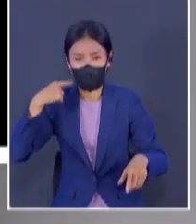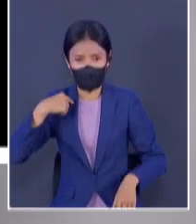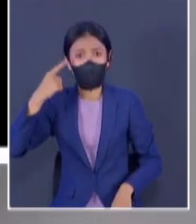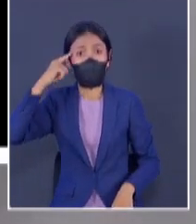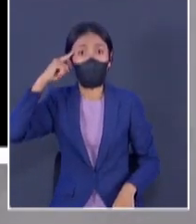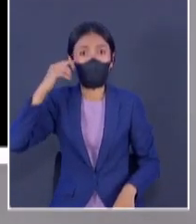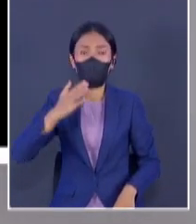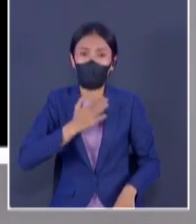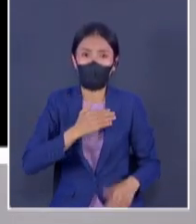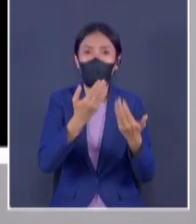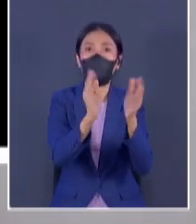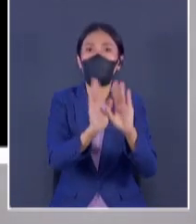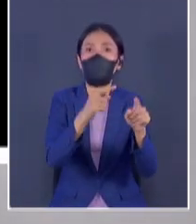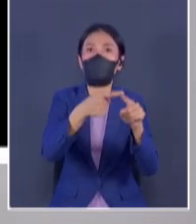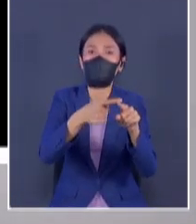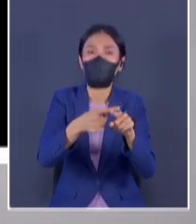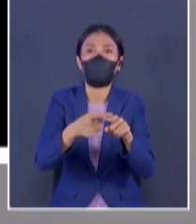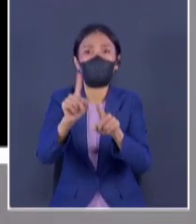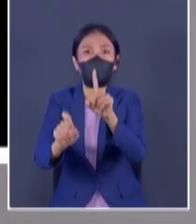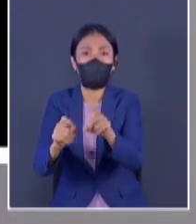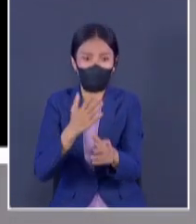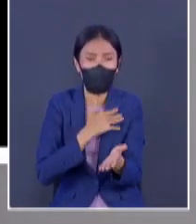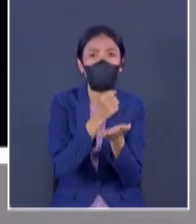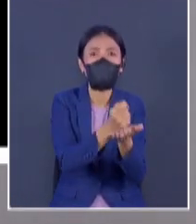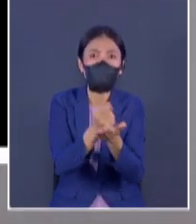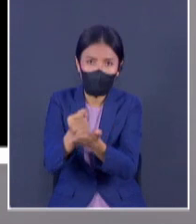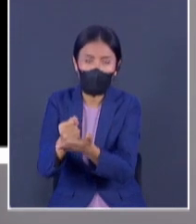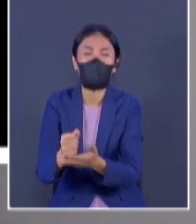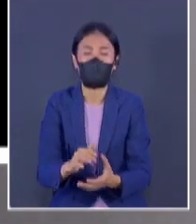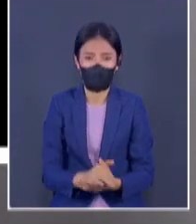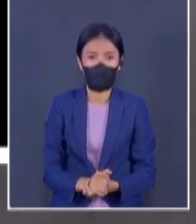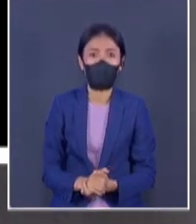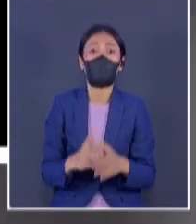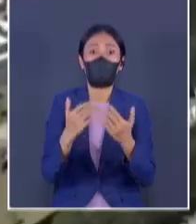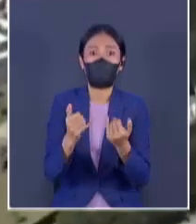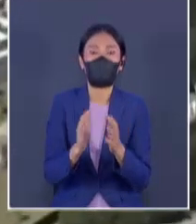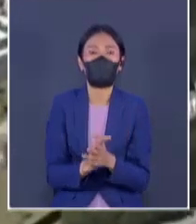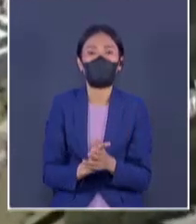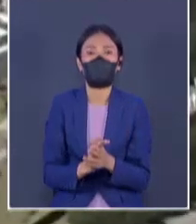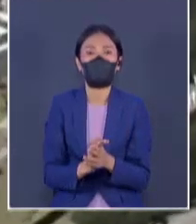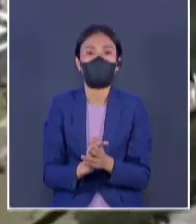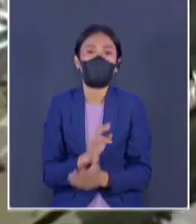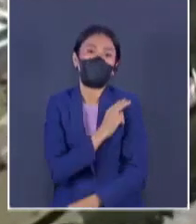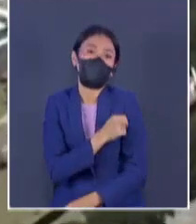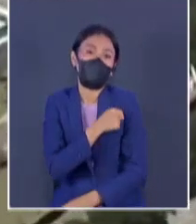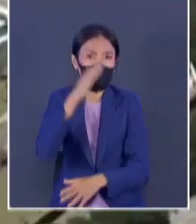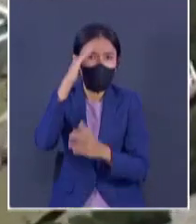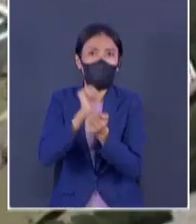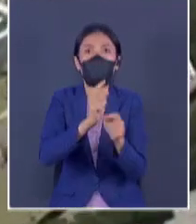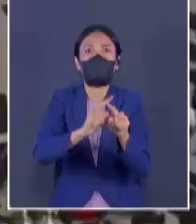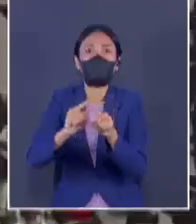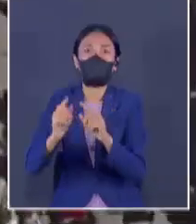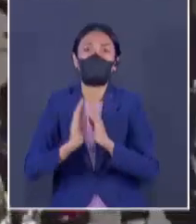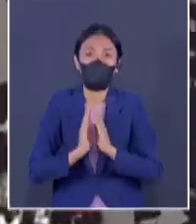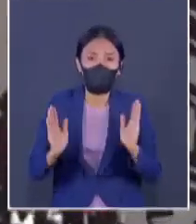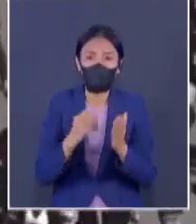าพร้อมช่วยเหลือครอบครัวผู้บาดเจ็บและผู้เสียชีวิตเท่าที่จะทำได้แล้วก็ขอบคุณเหล่าเจ้าหน้าที่ทุกส่วนที่เข้ามาช่วยเหลือในครั้งนี้ด้วยค่